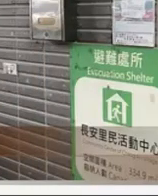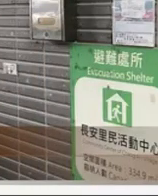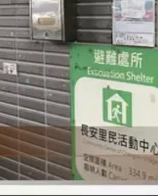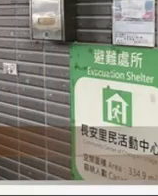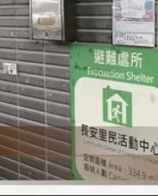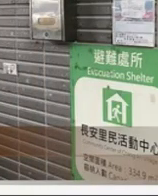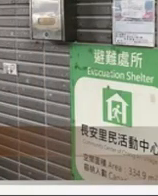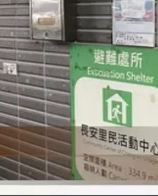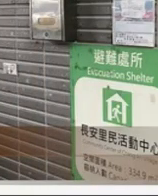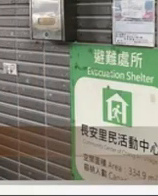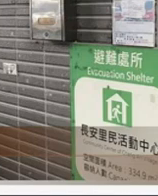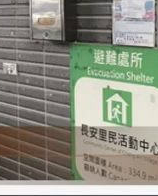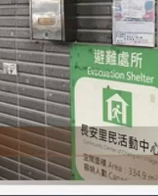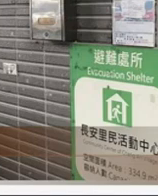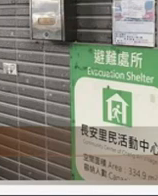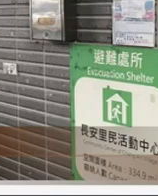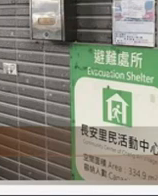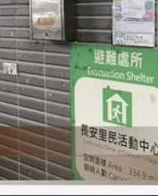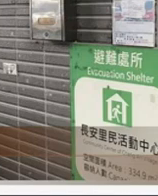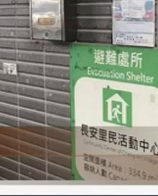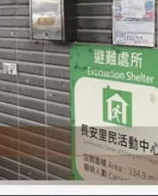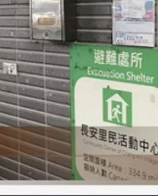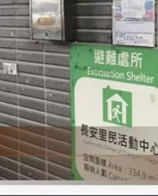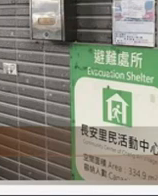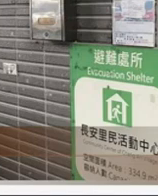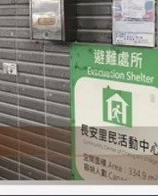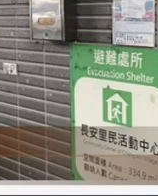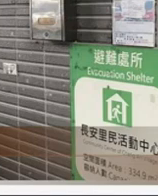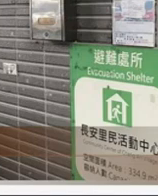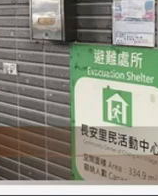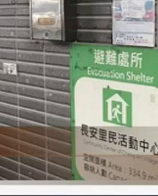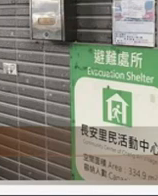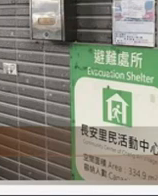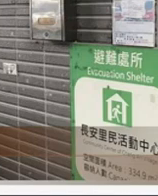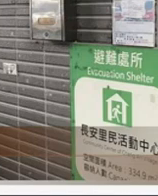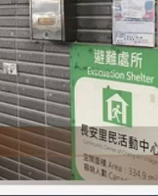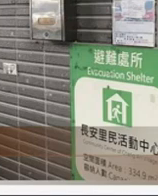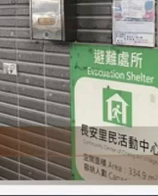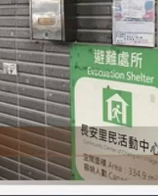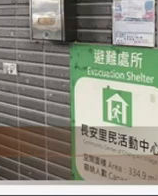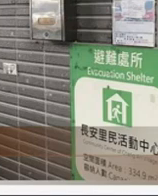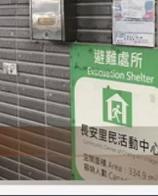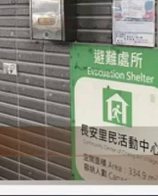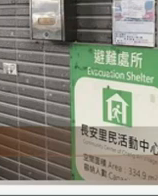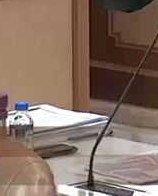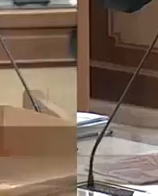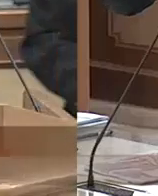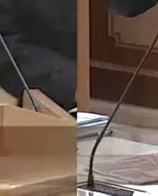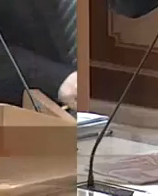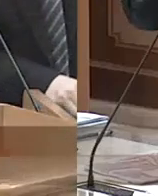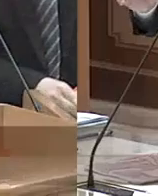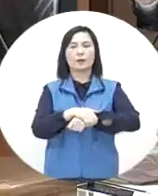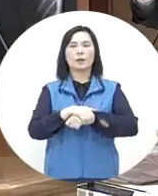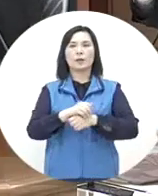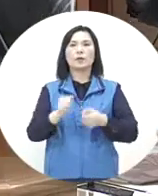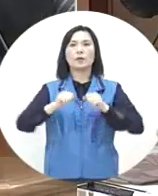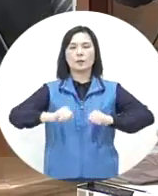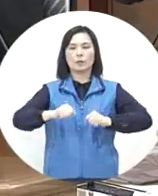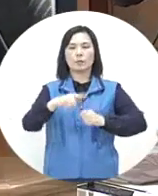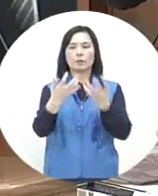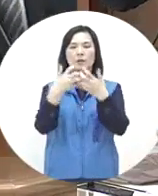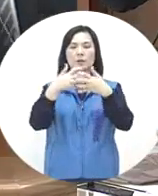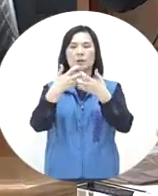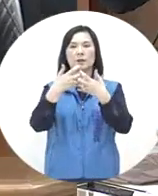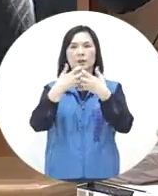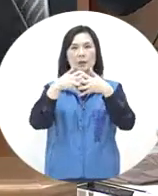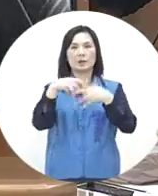齁，1032个里嘛，啊，补助 AED 其实这个是我认为是非常重要的事情啊，因为